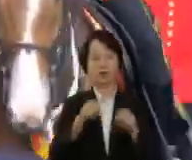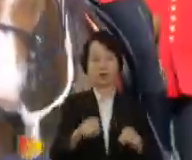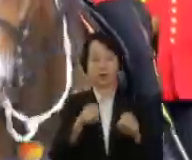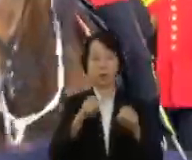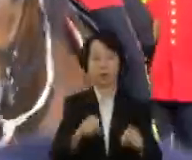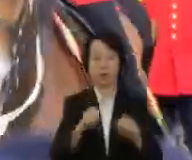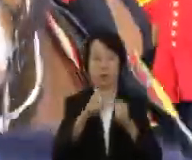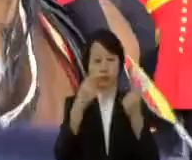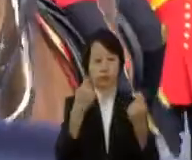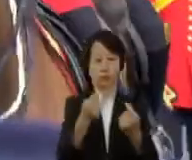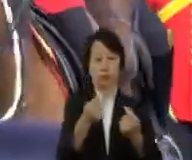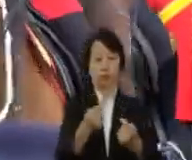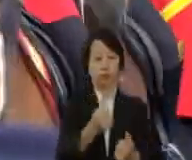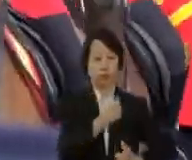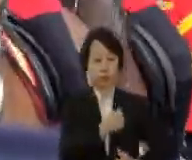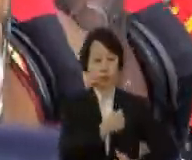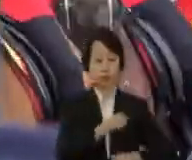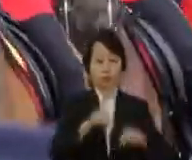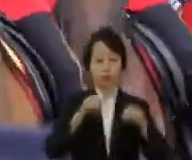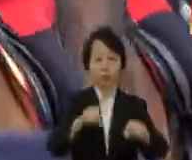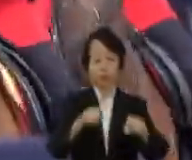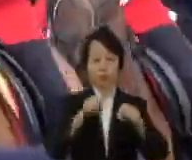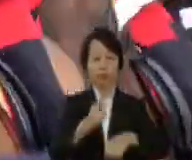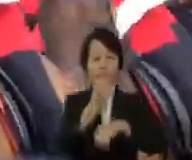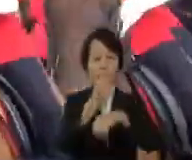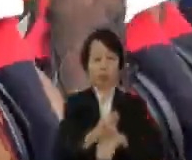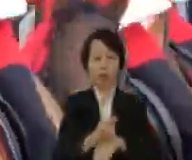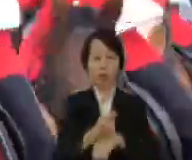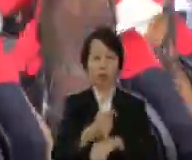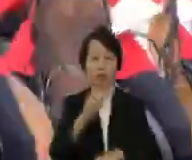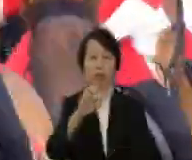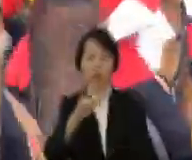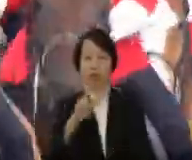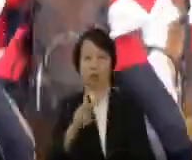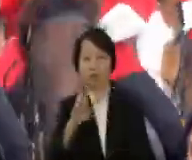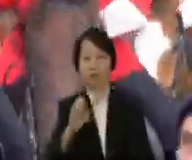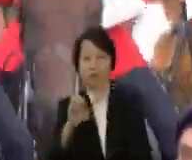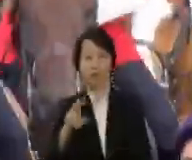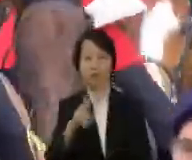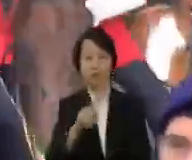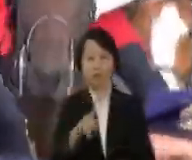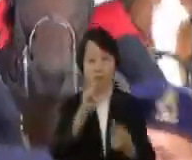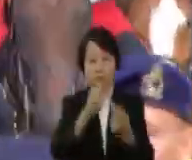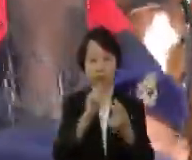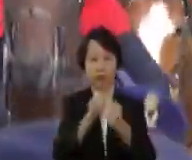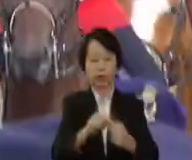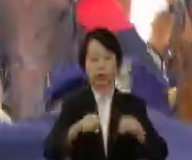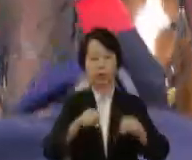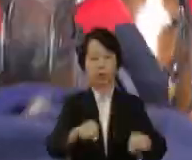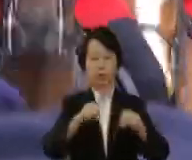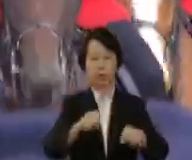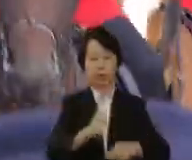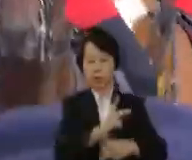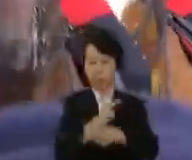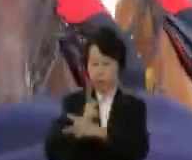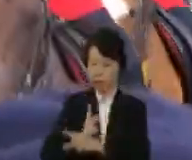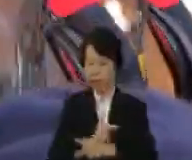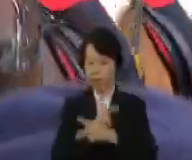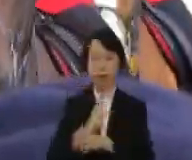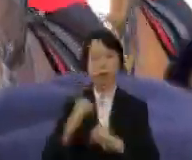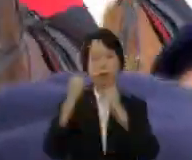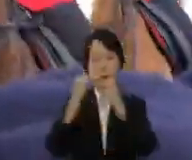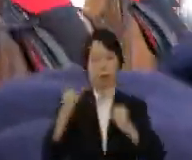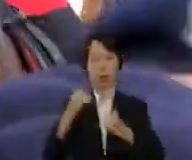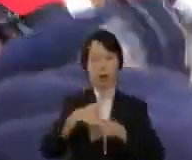merupakan kesinambungan kepada tradisi Kalbari yang sinonim dengan kuda sebagai pengawal istana.